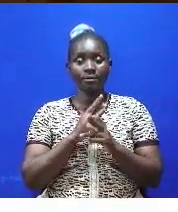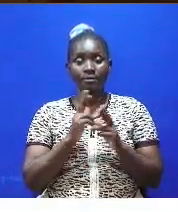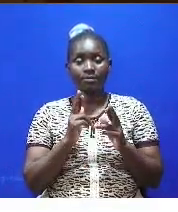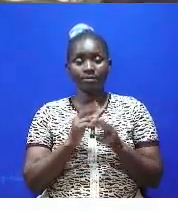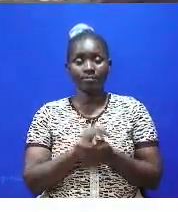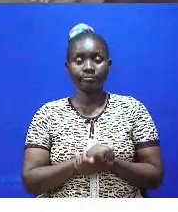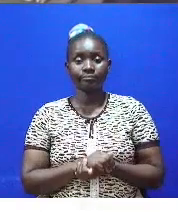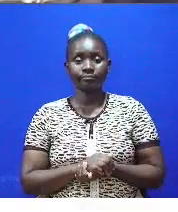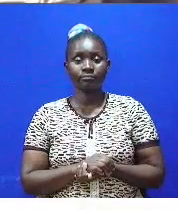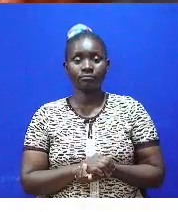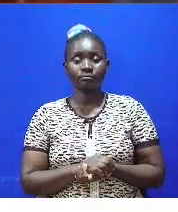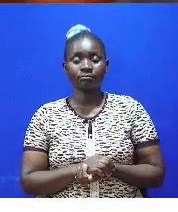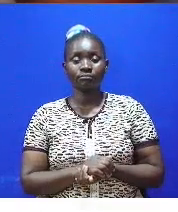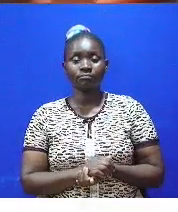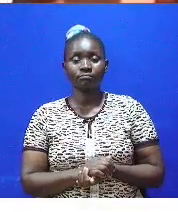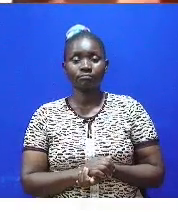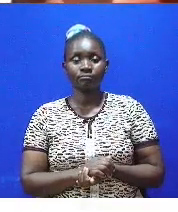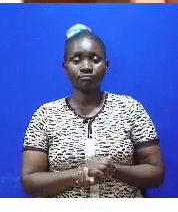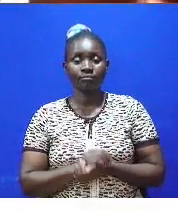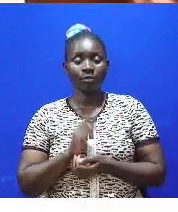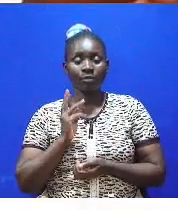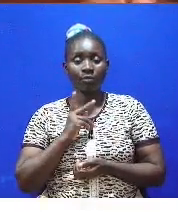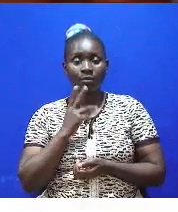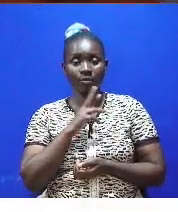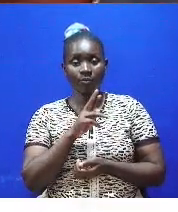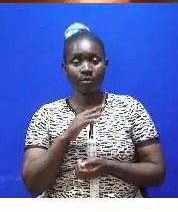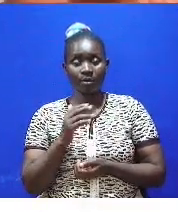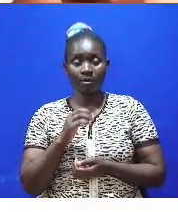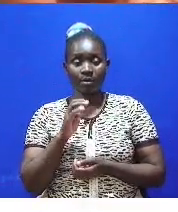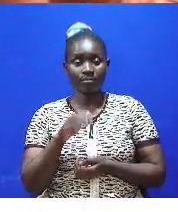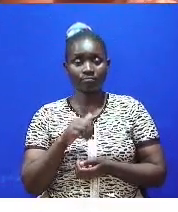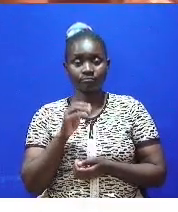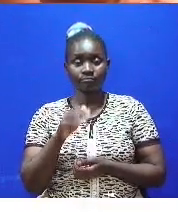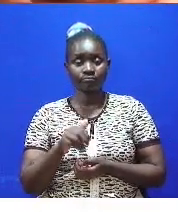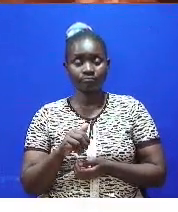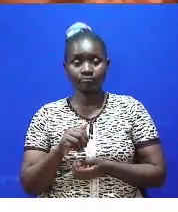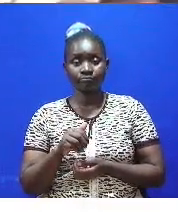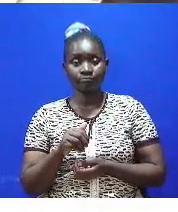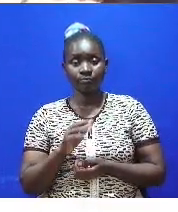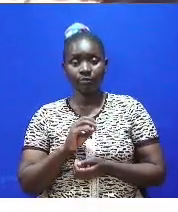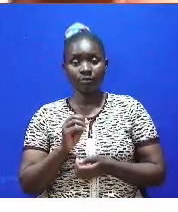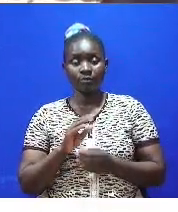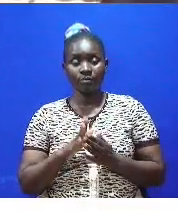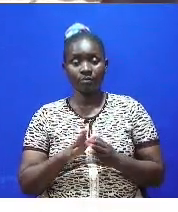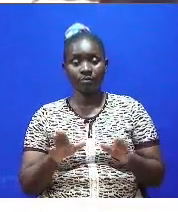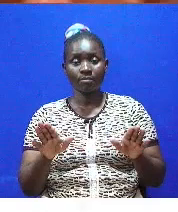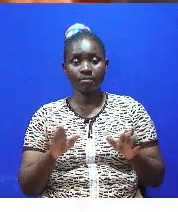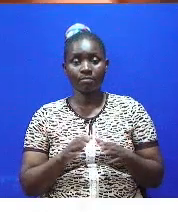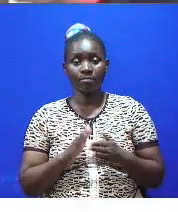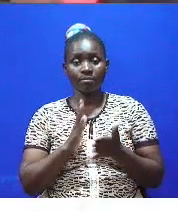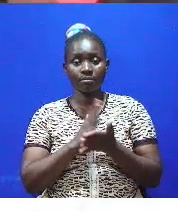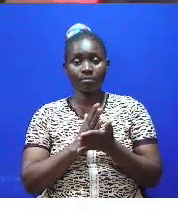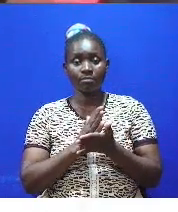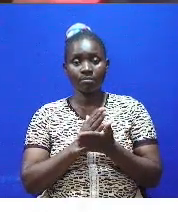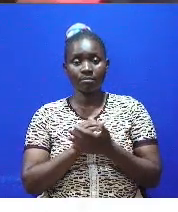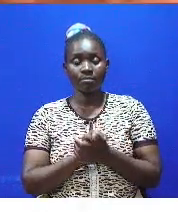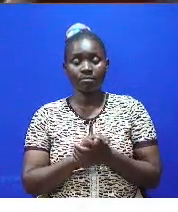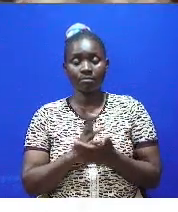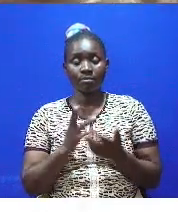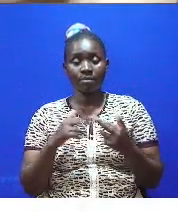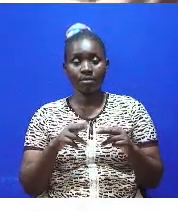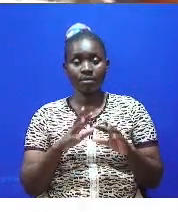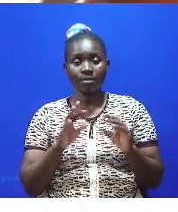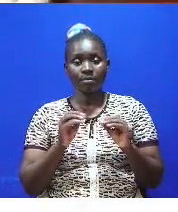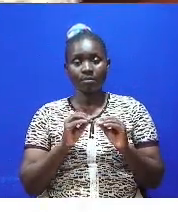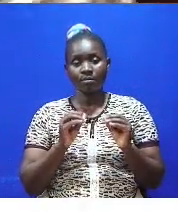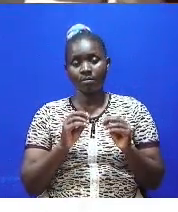kigwa. Ntundu wale ngo otori geringa kia ngulima. Tukatoka nyo ulemile, mwondo wechitakana katikati asepare tali. Utikira